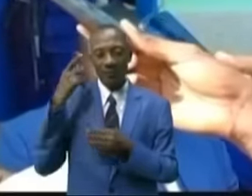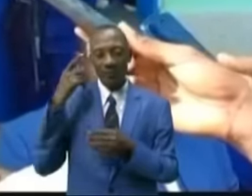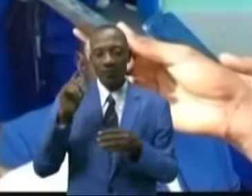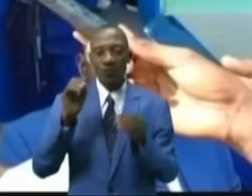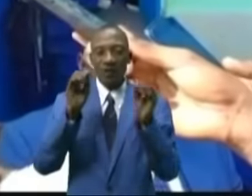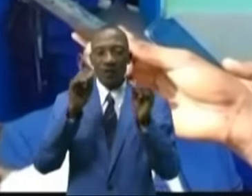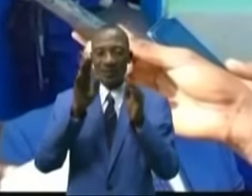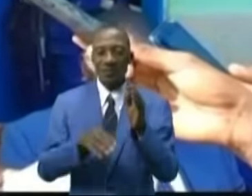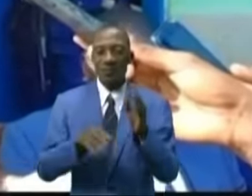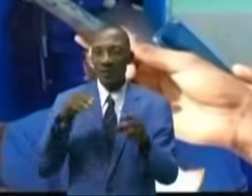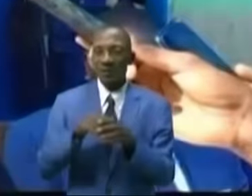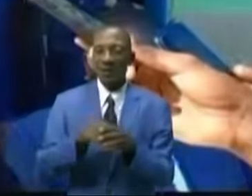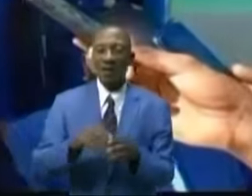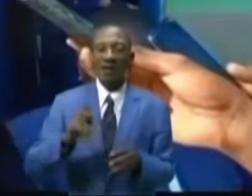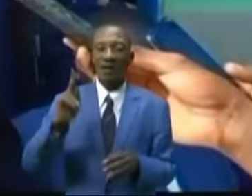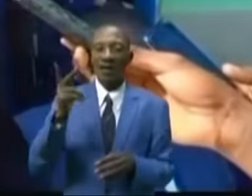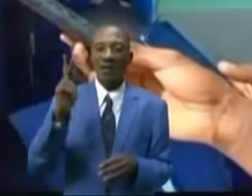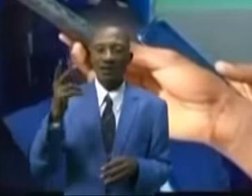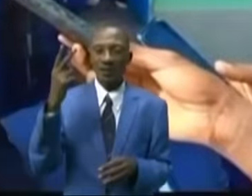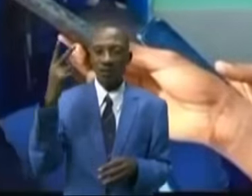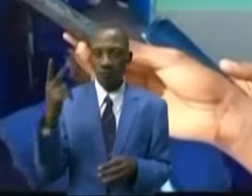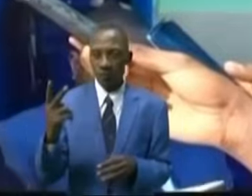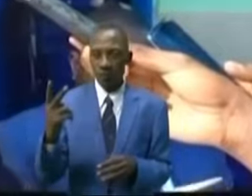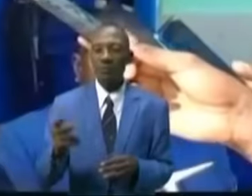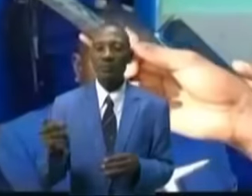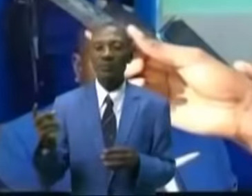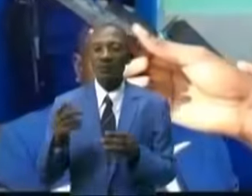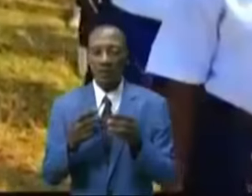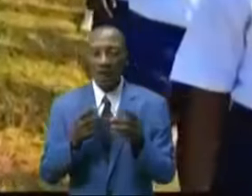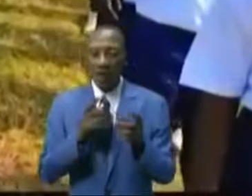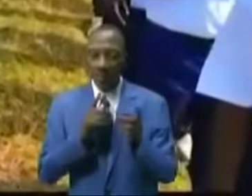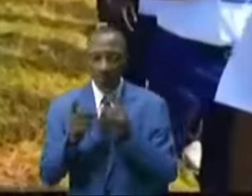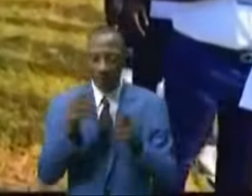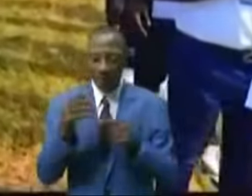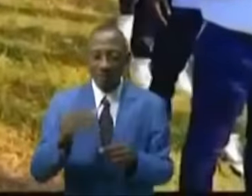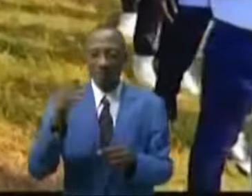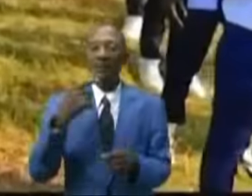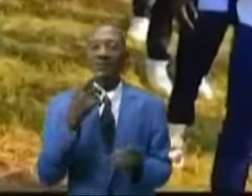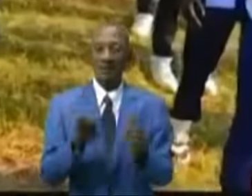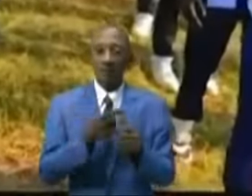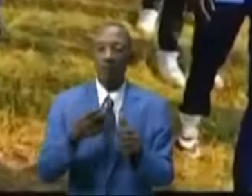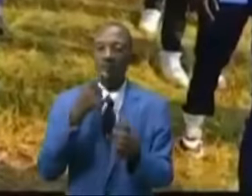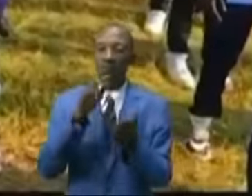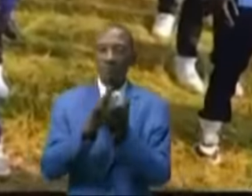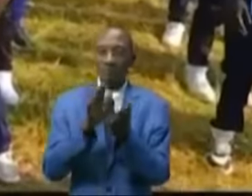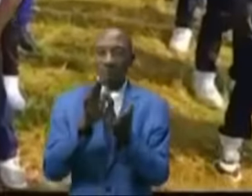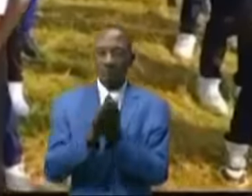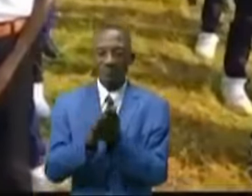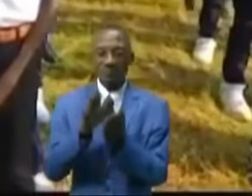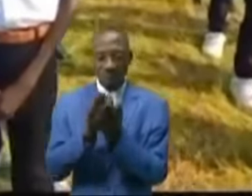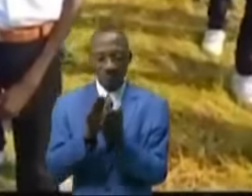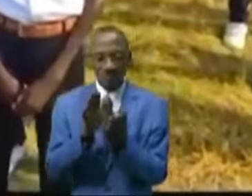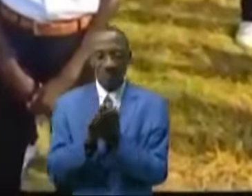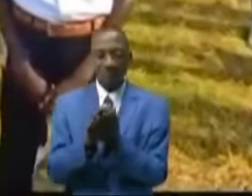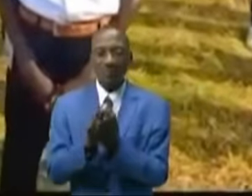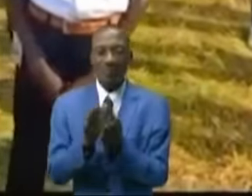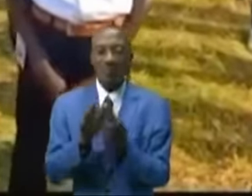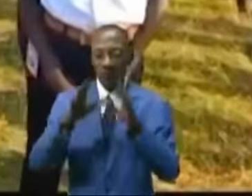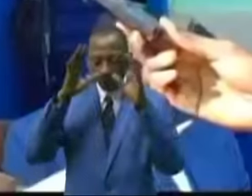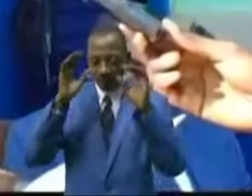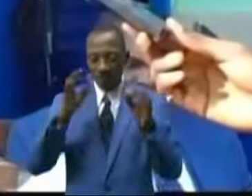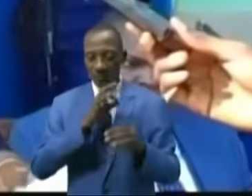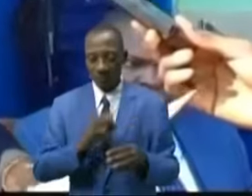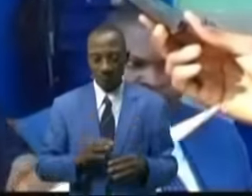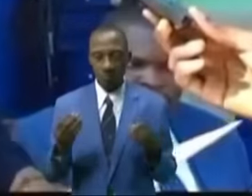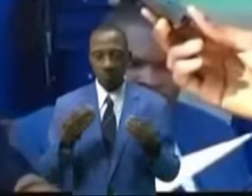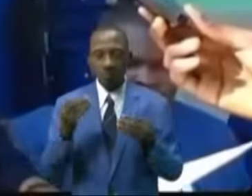hommage au président de la République, Félix-Antoine Tshisekedi Tshilombo, pour avoir placé son cursus sur l'éducation